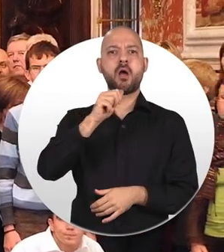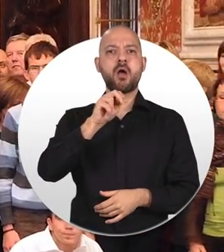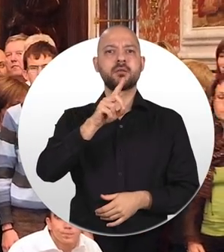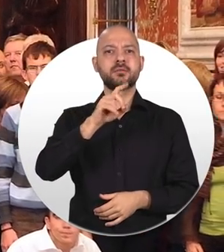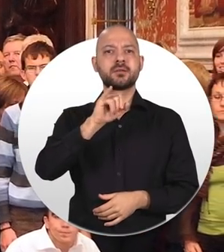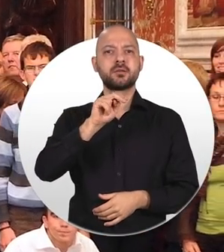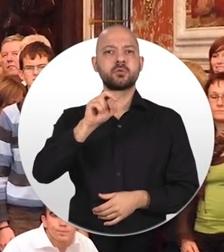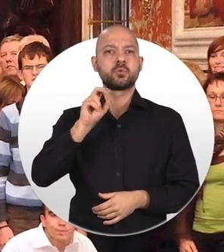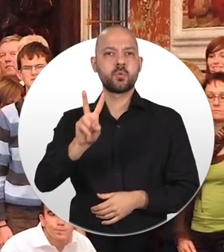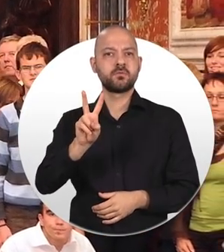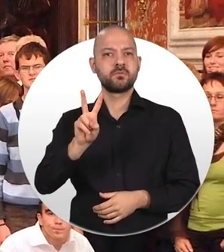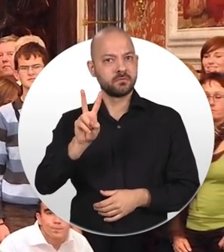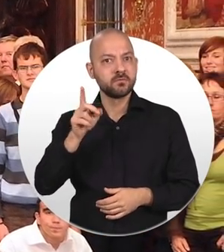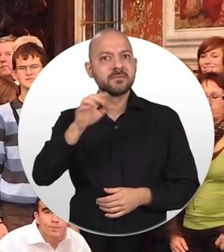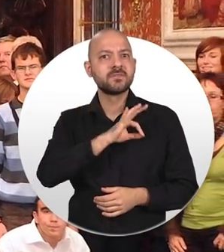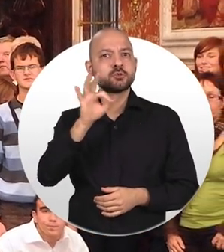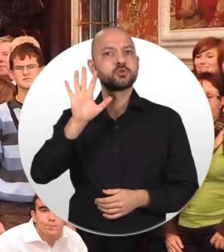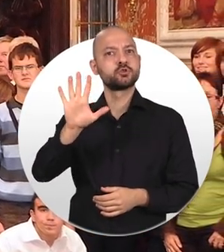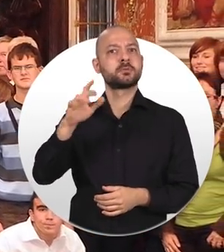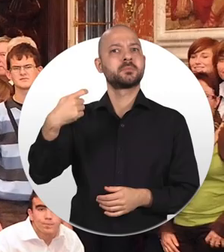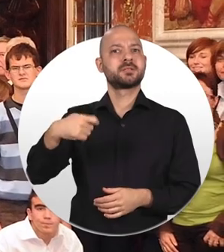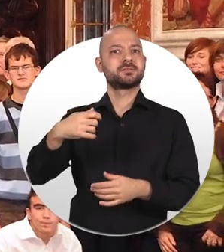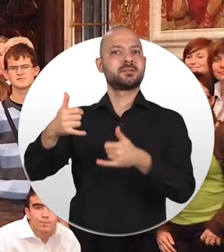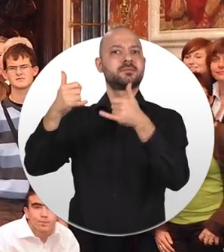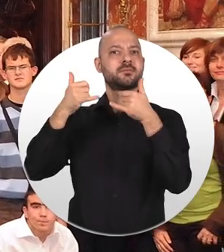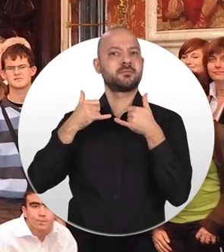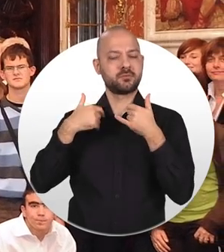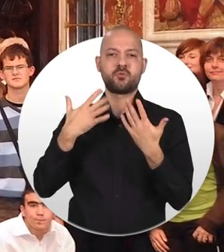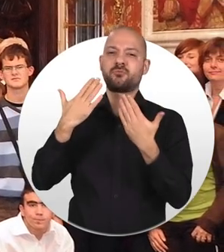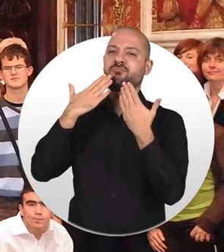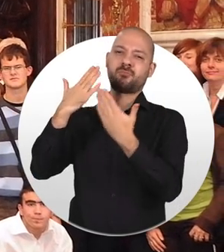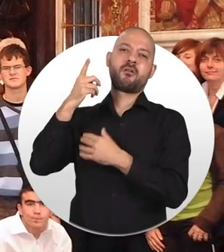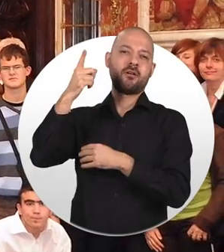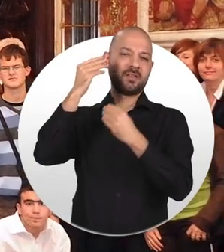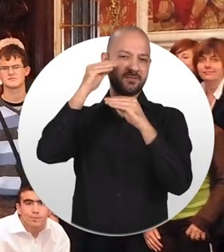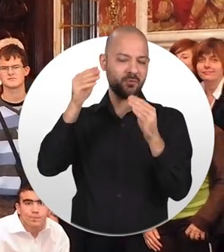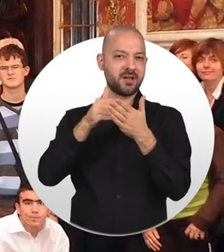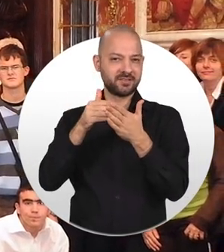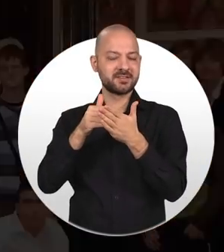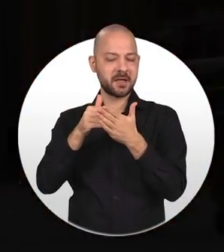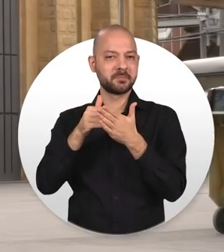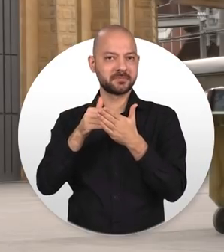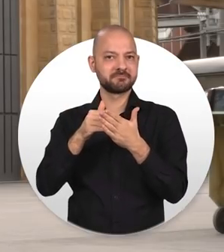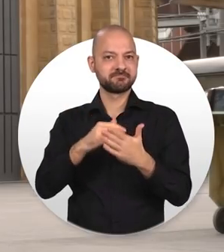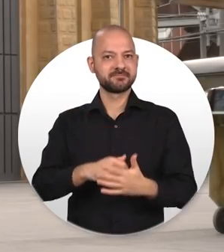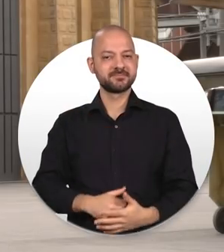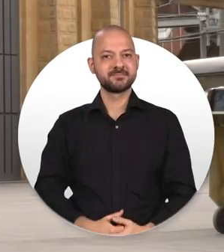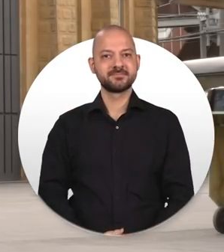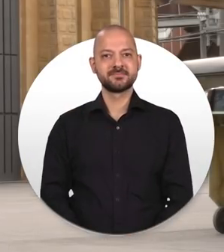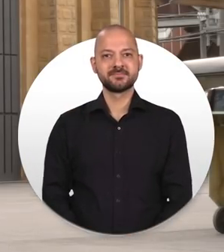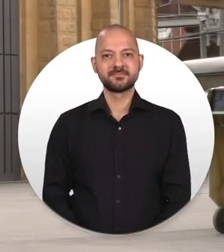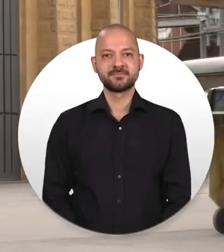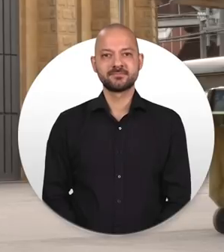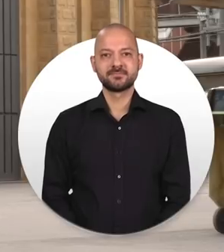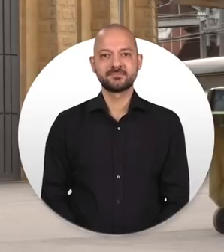2008 konnte man einen Preis vom französischen Präsidenten. Der Preis heißt Rondin auf. Und da kann